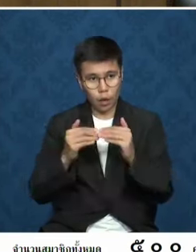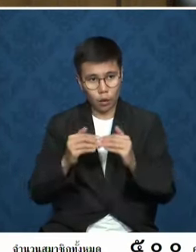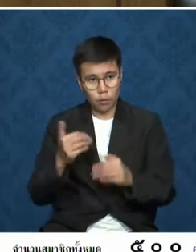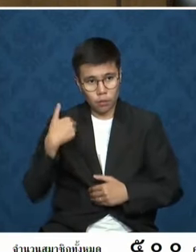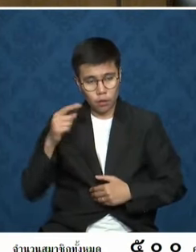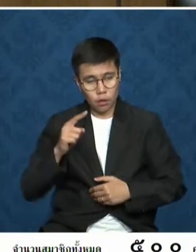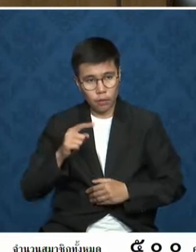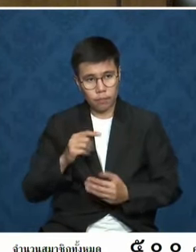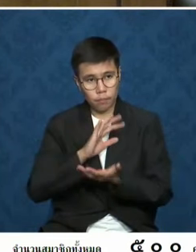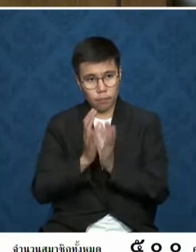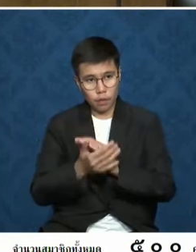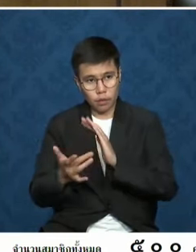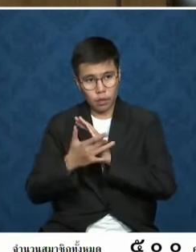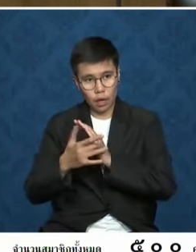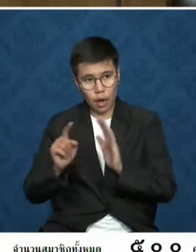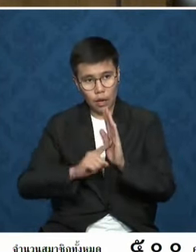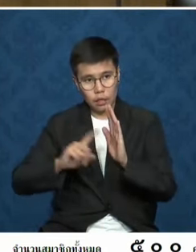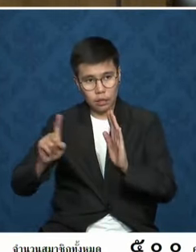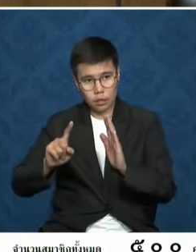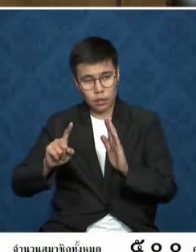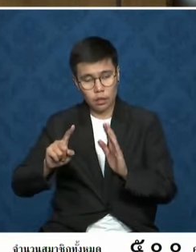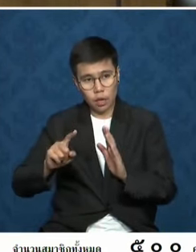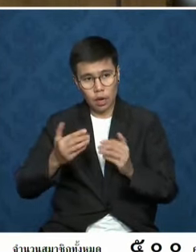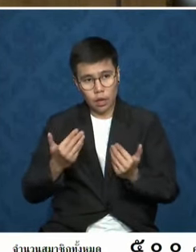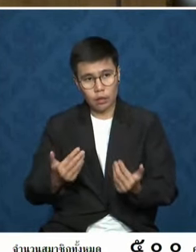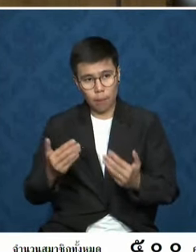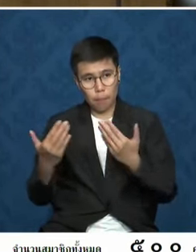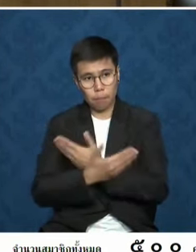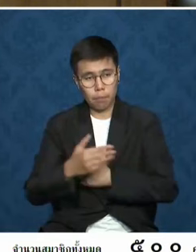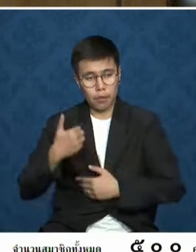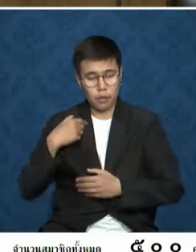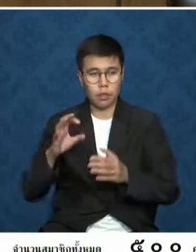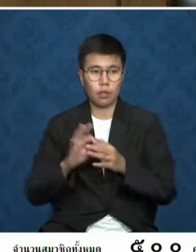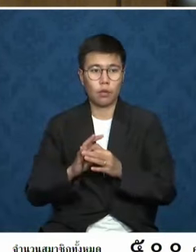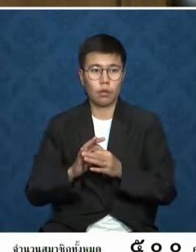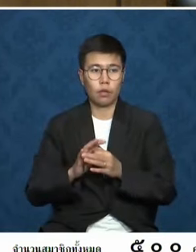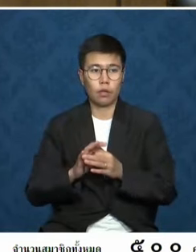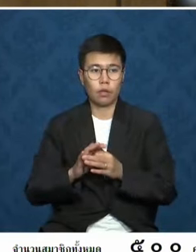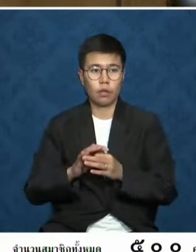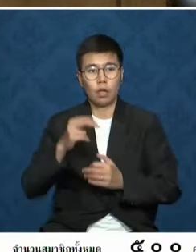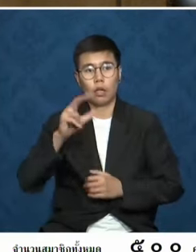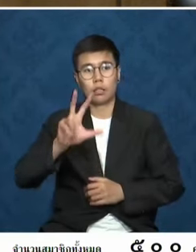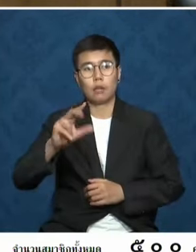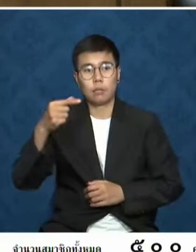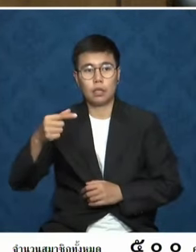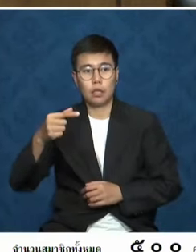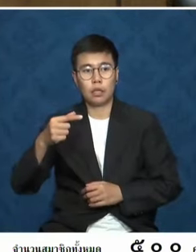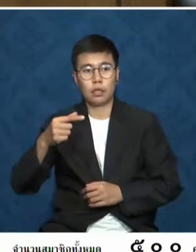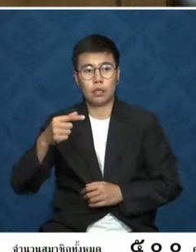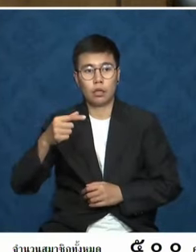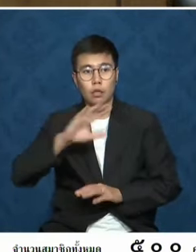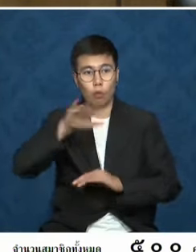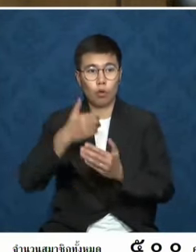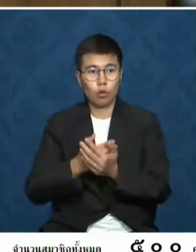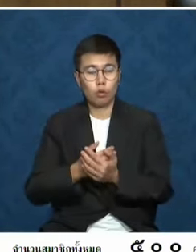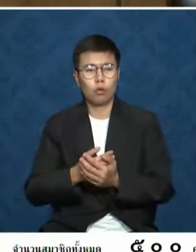มการเปลยแปงเทคโโยีของเราในครงแรกเราเปลยนแปลงในเรื่องของ 3G ที่เกิดขึ้นทุก